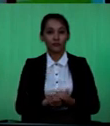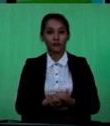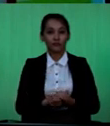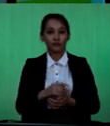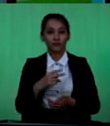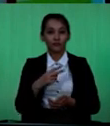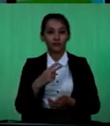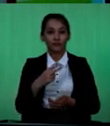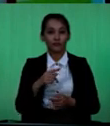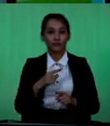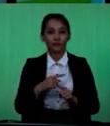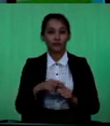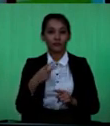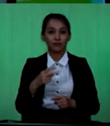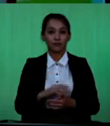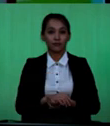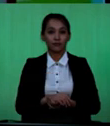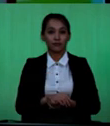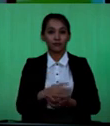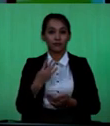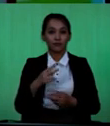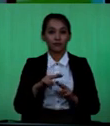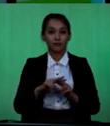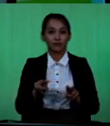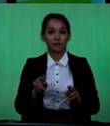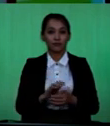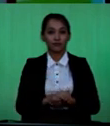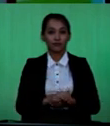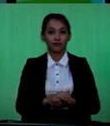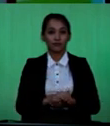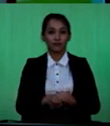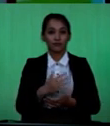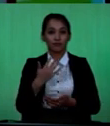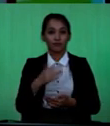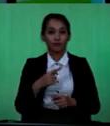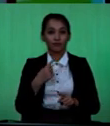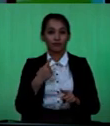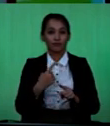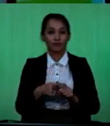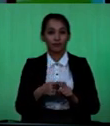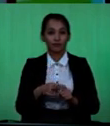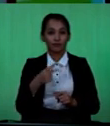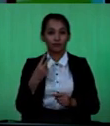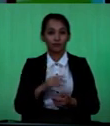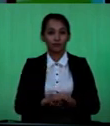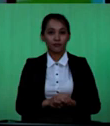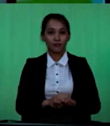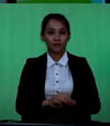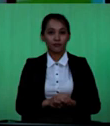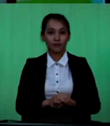20 bilan 20 sonlarning yig'indisi 40 ga teng. 50 bilan 20 sonlarning